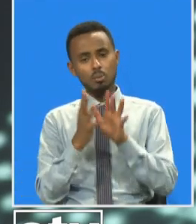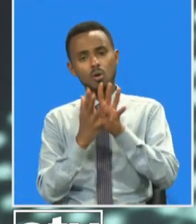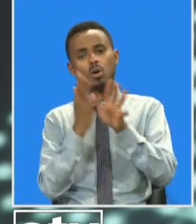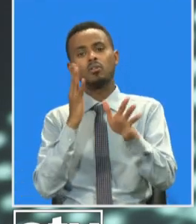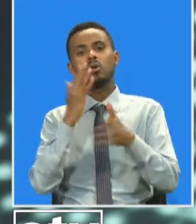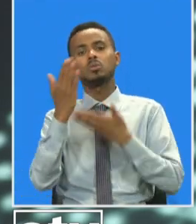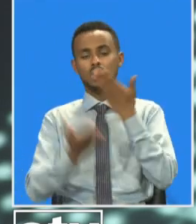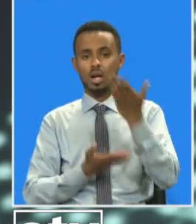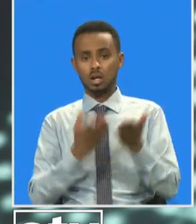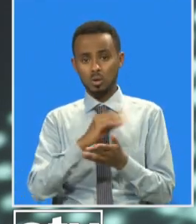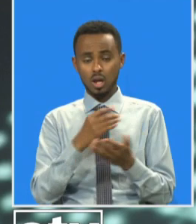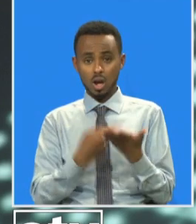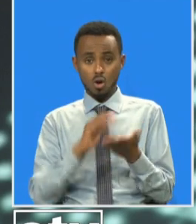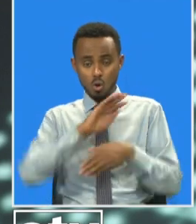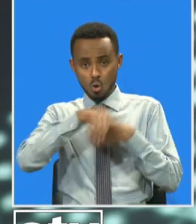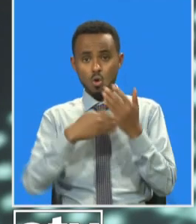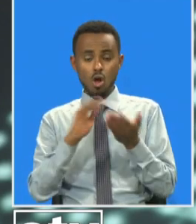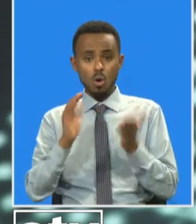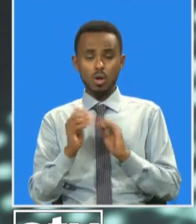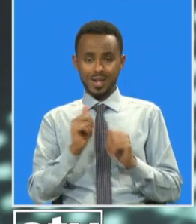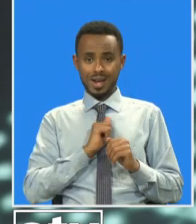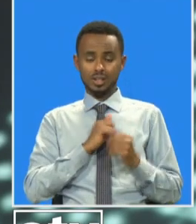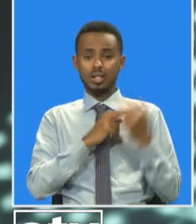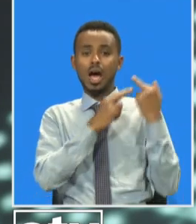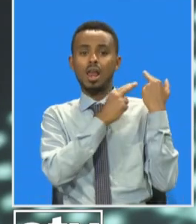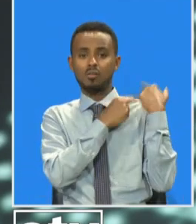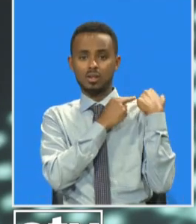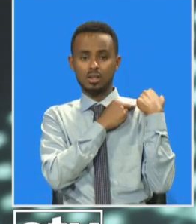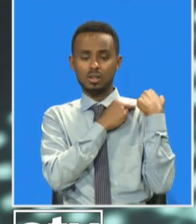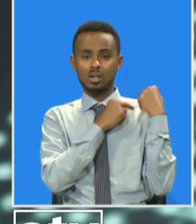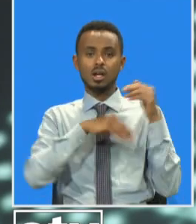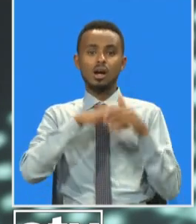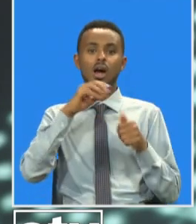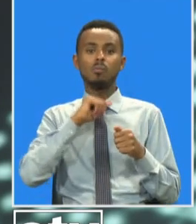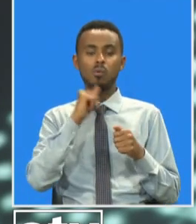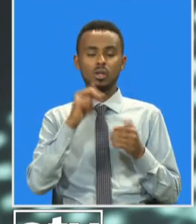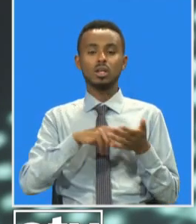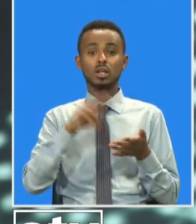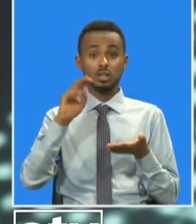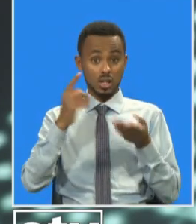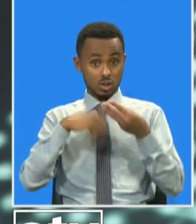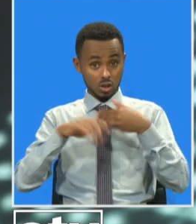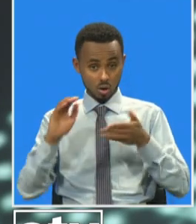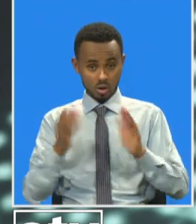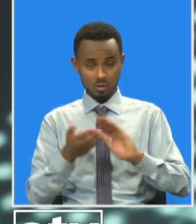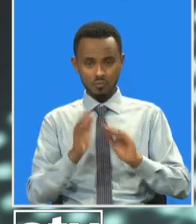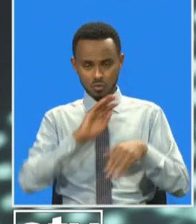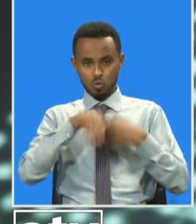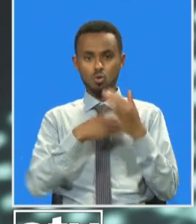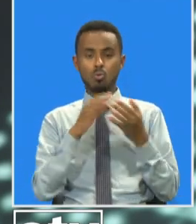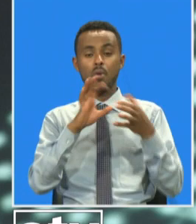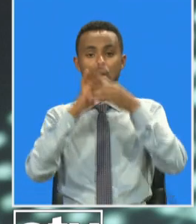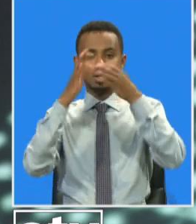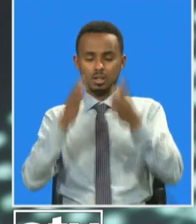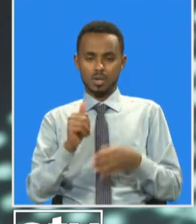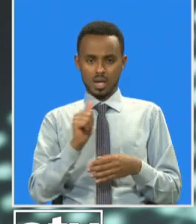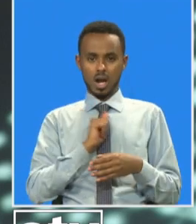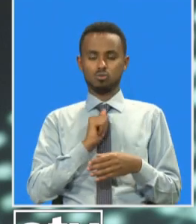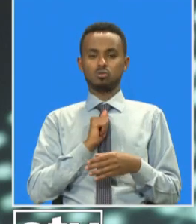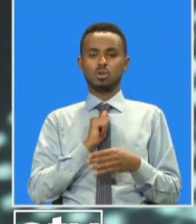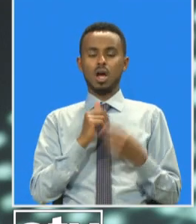ሁሉም ይስተናገደውና ይሁሉ የሆነው የራሳችን ኃላፊነት ካለመወጣት የተነሳ ስለሆነ ሁሉም ማህበረሰብ